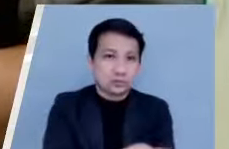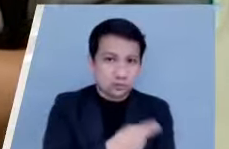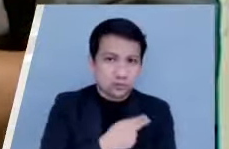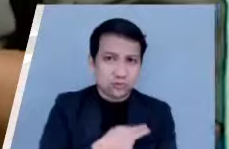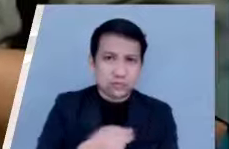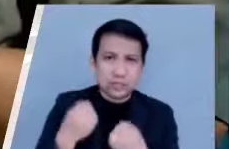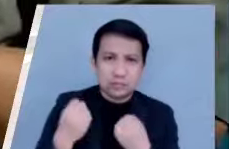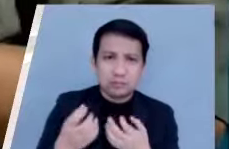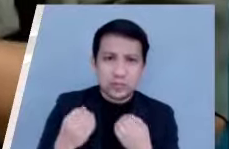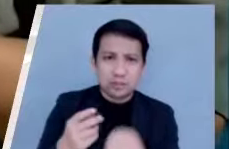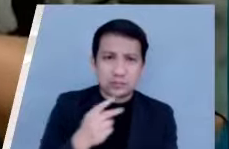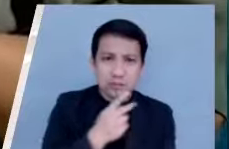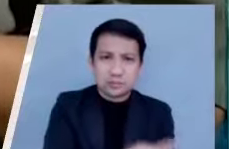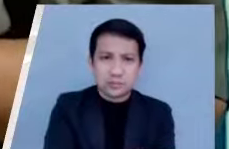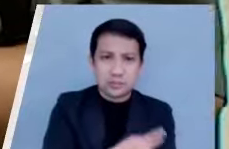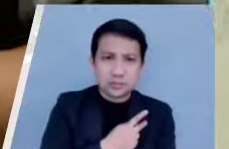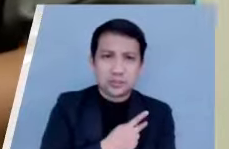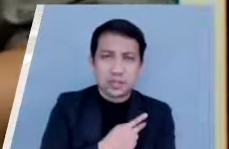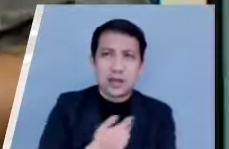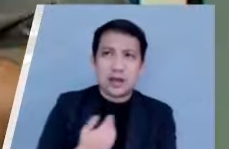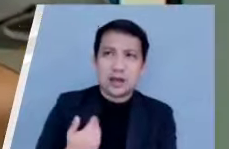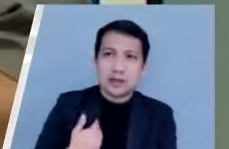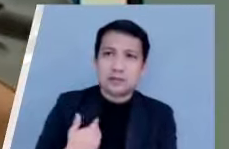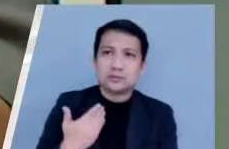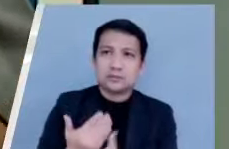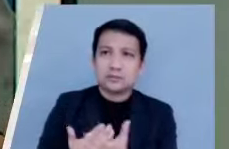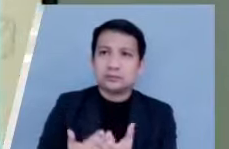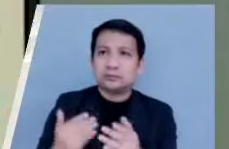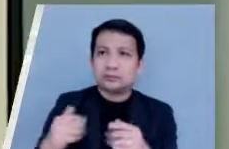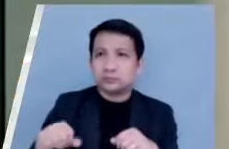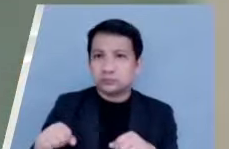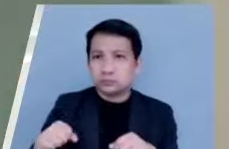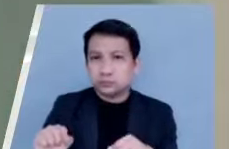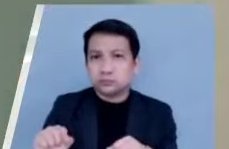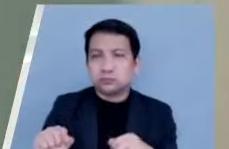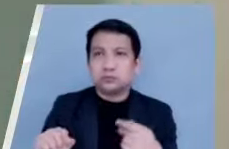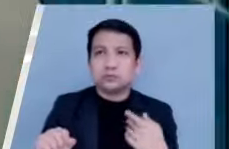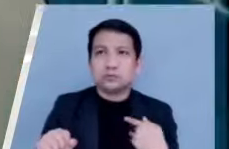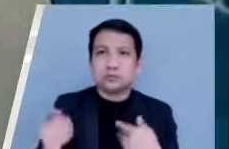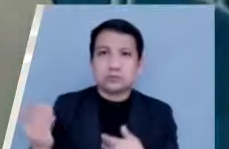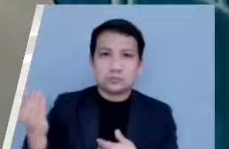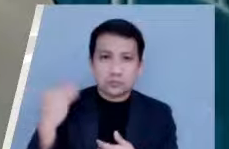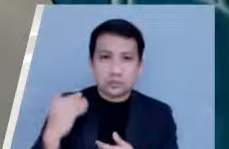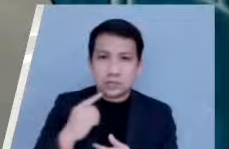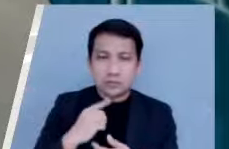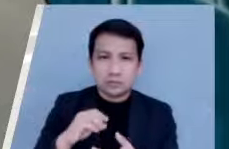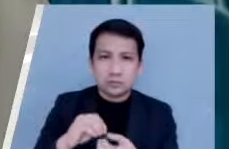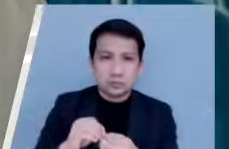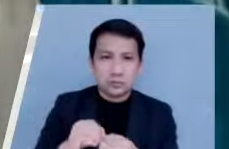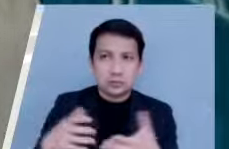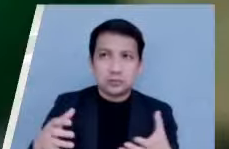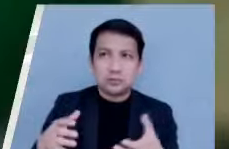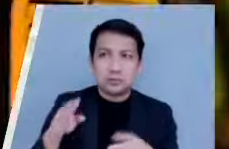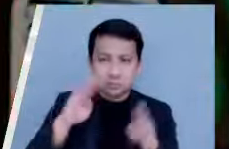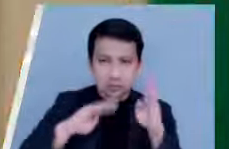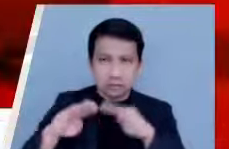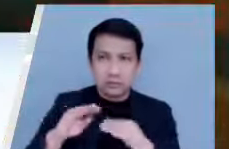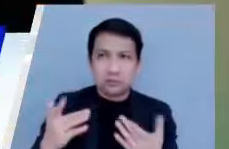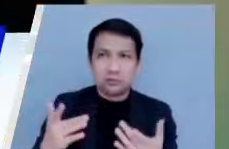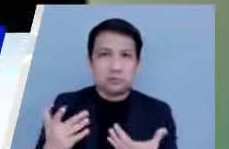pasyente sa motorsiklo. Nung uso pa yung mga paputok, yung problema namin, wala kaming ganun.